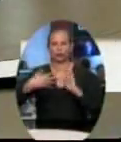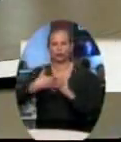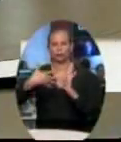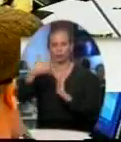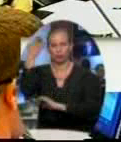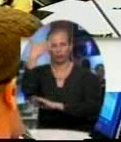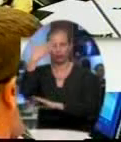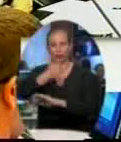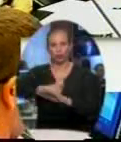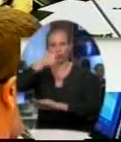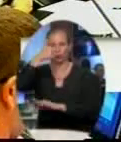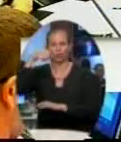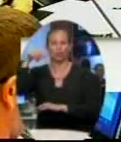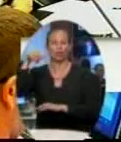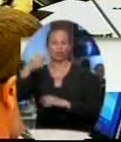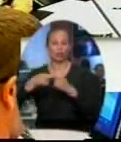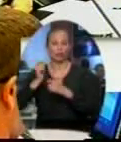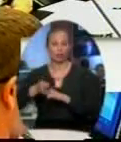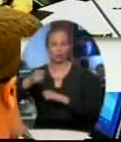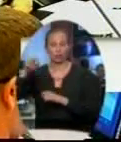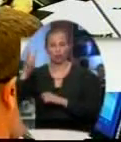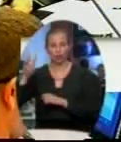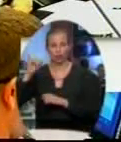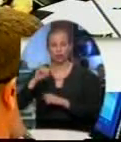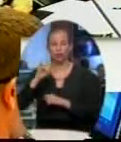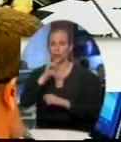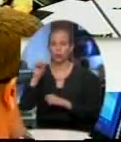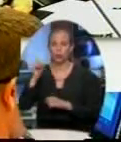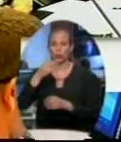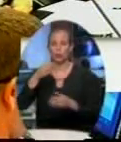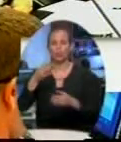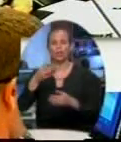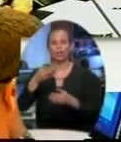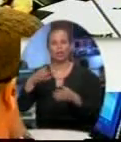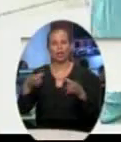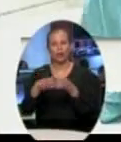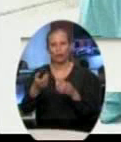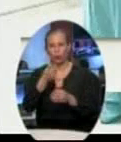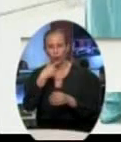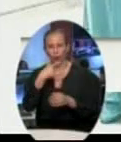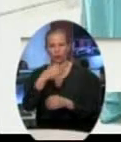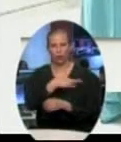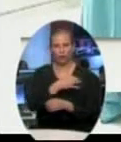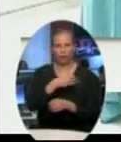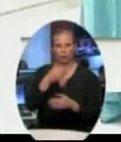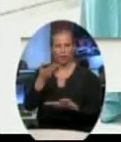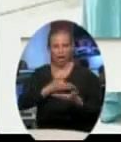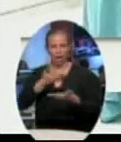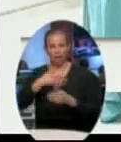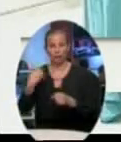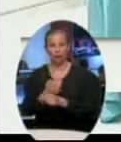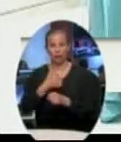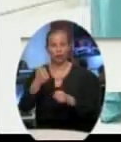שלי יחימוביץ' קיימה דיון מעקב שני בנושא יחסי חברות התרופות והרופאים במערכת הבריאות ופעילותן של